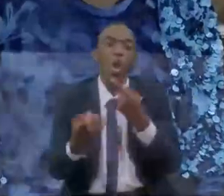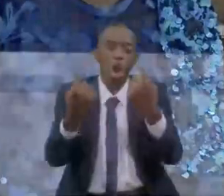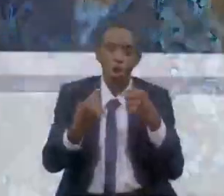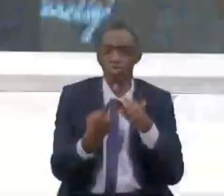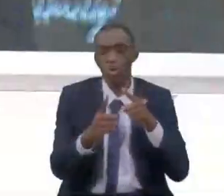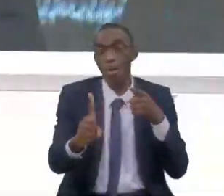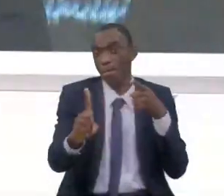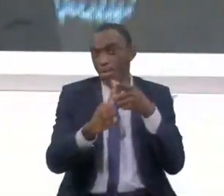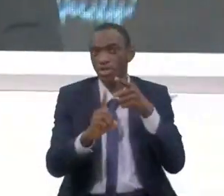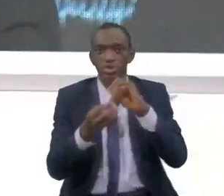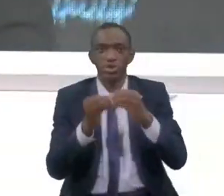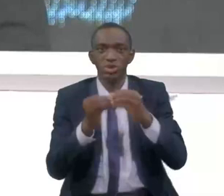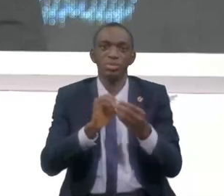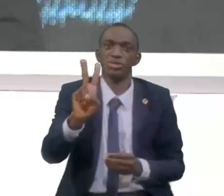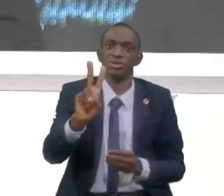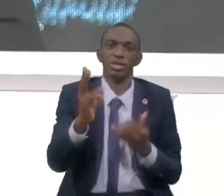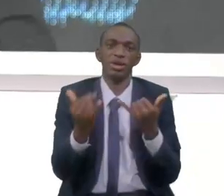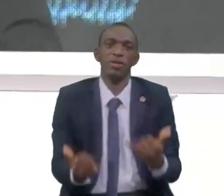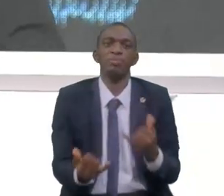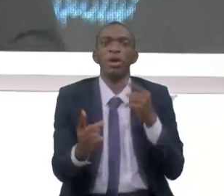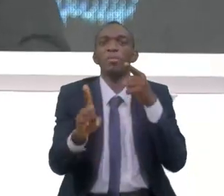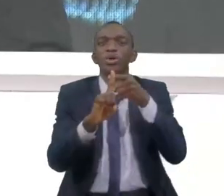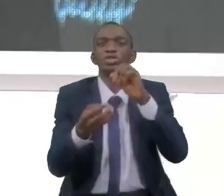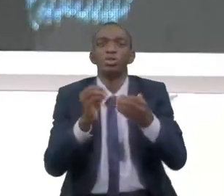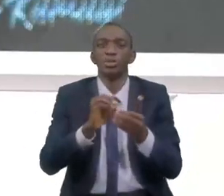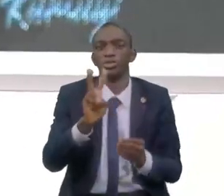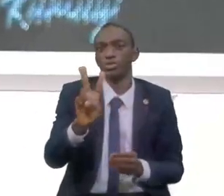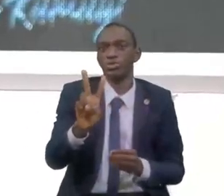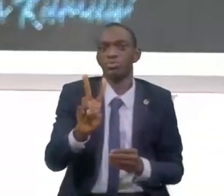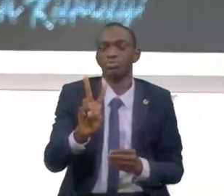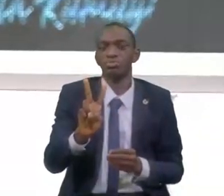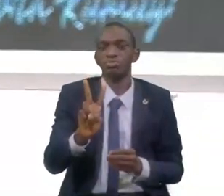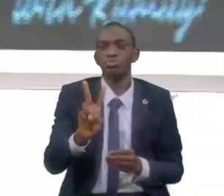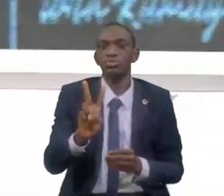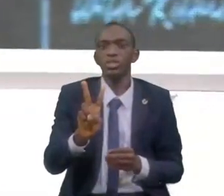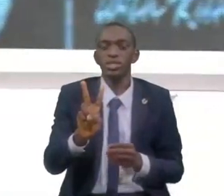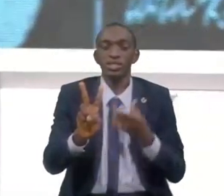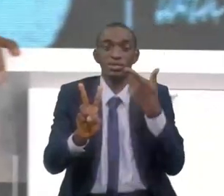Deuxième point maintenant. Deuxième point.